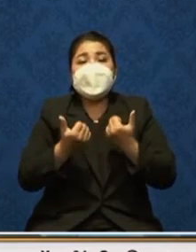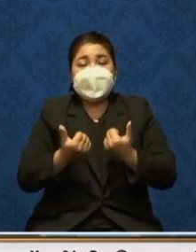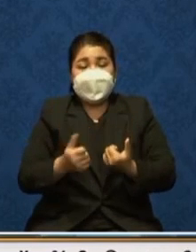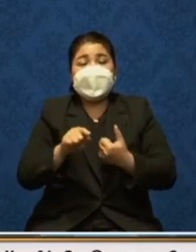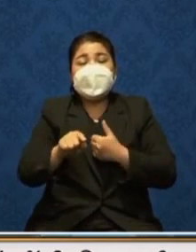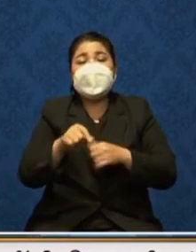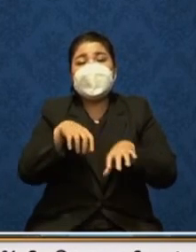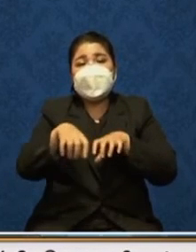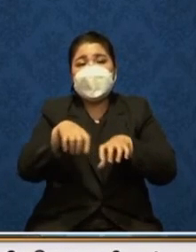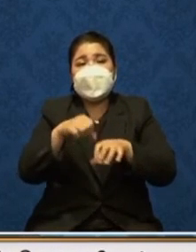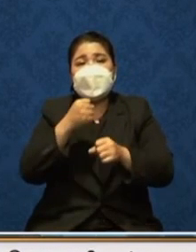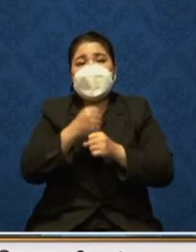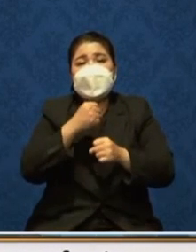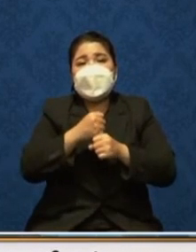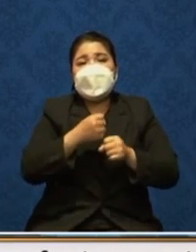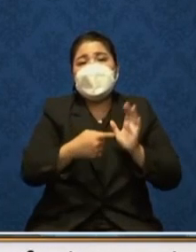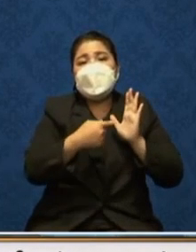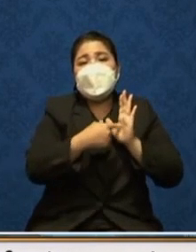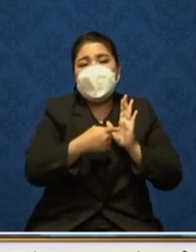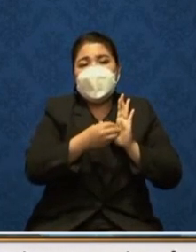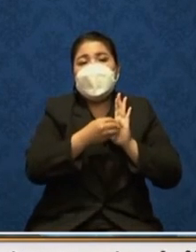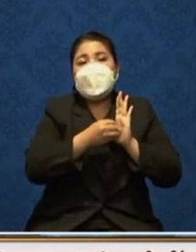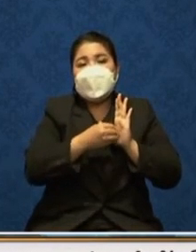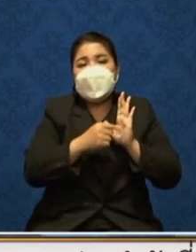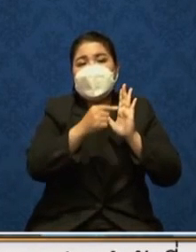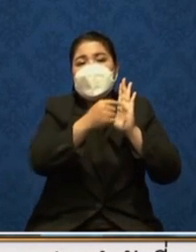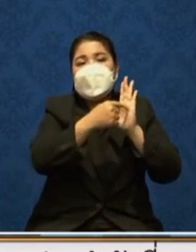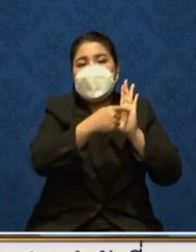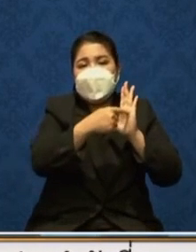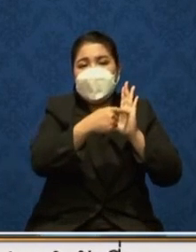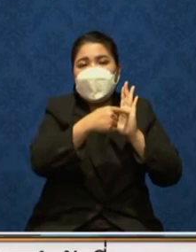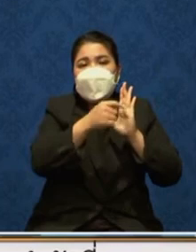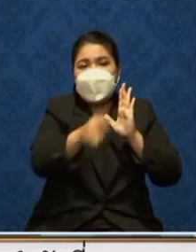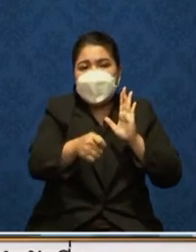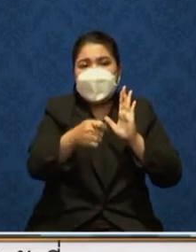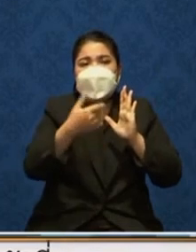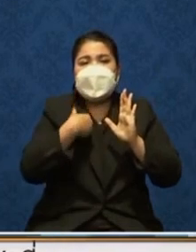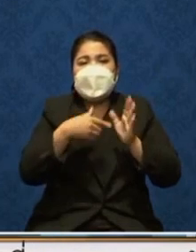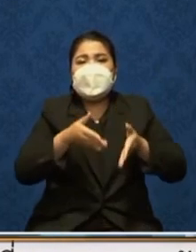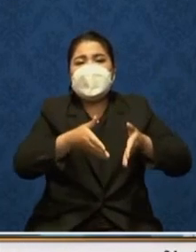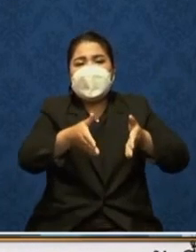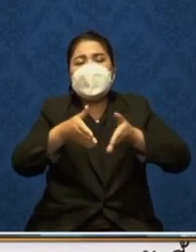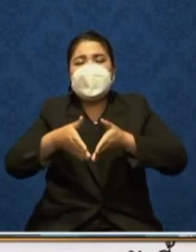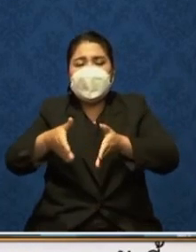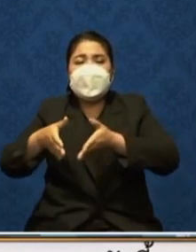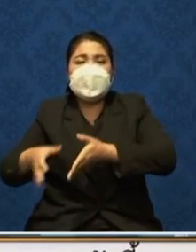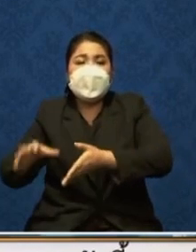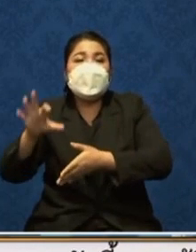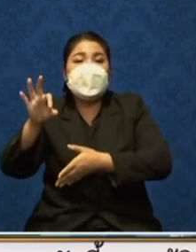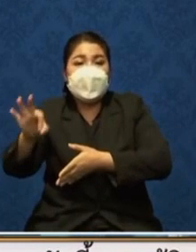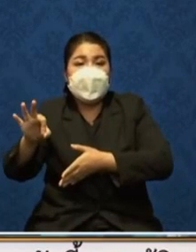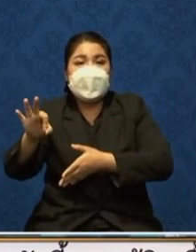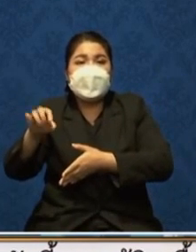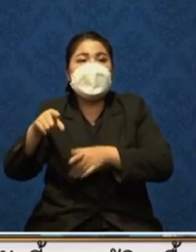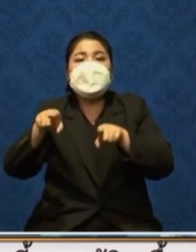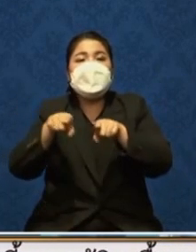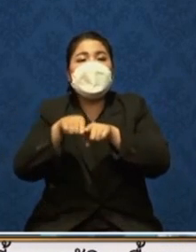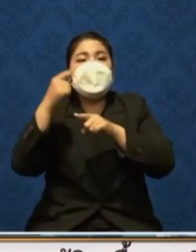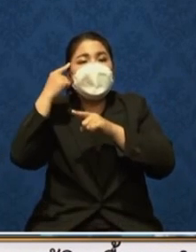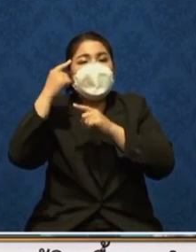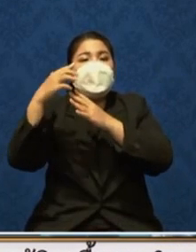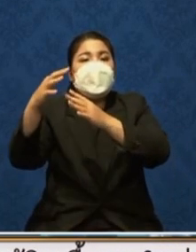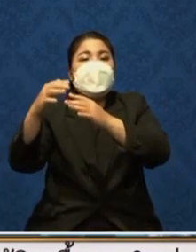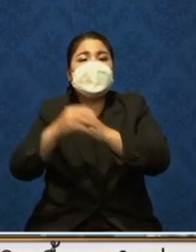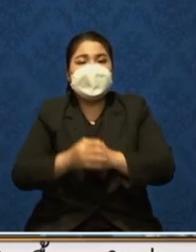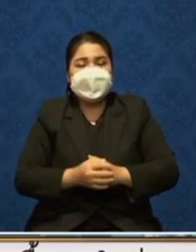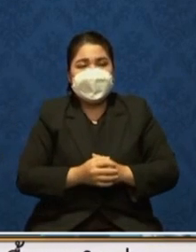ทำ 3 สงใหญให ระหางกงเทพโลาสร้อกัไปทั่วประเทศตาม 9 แกลหลกทท่านให้ภาพฝันไว้ประเดน